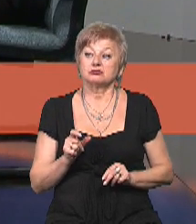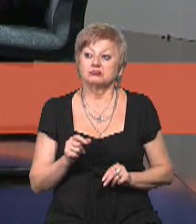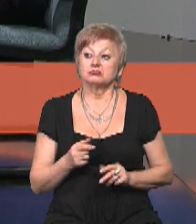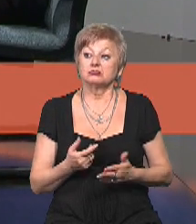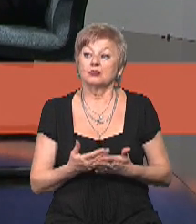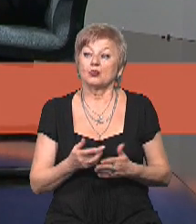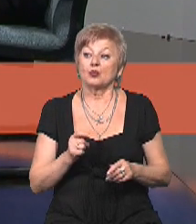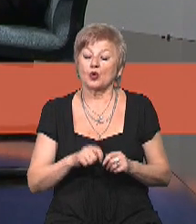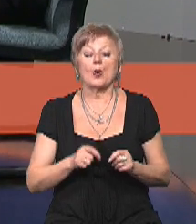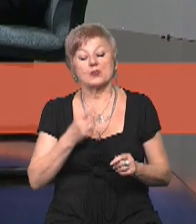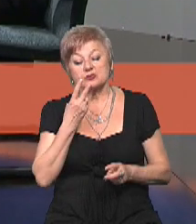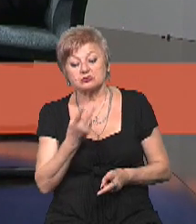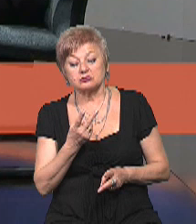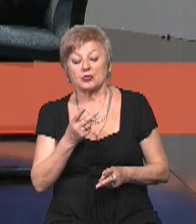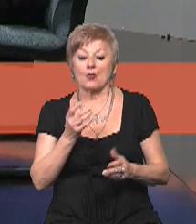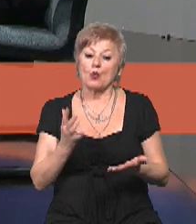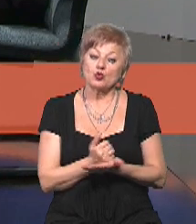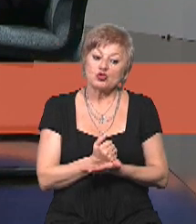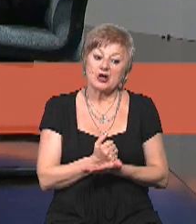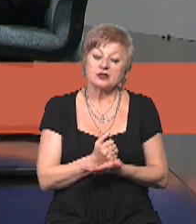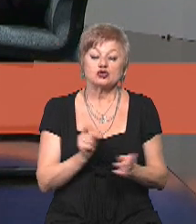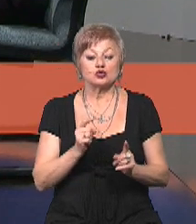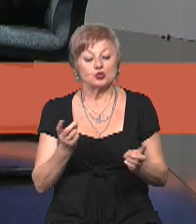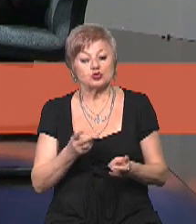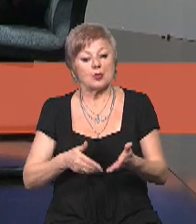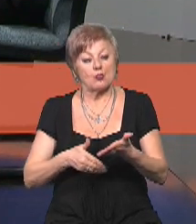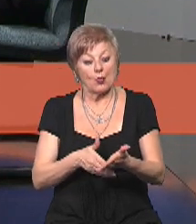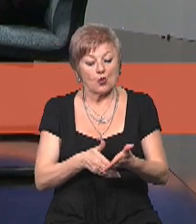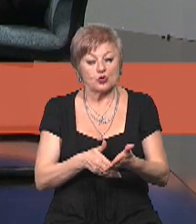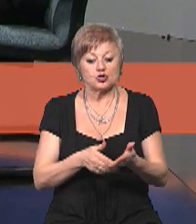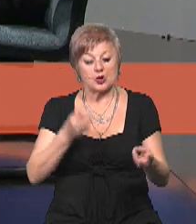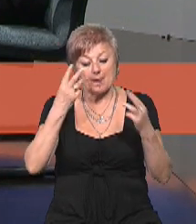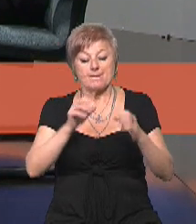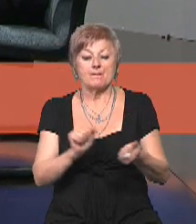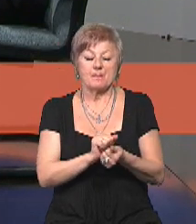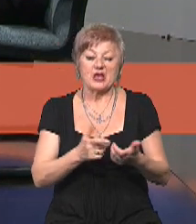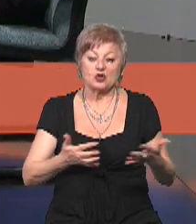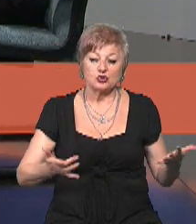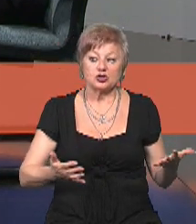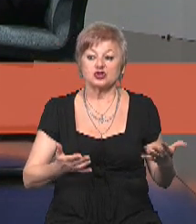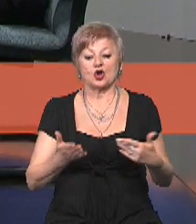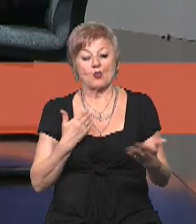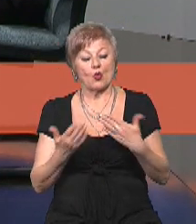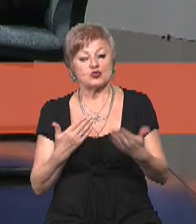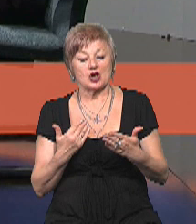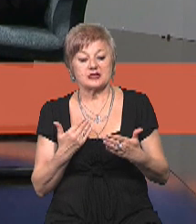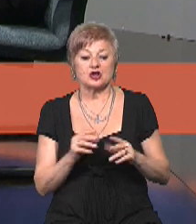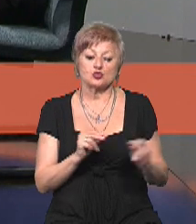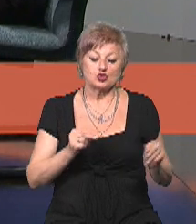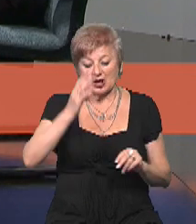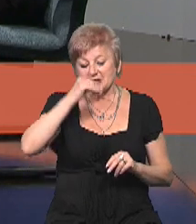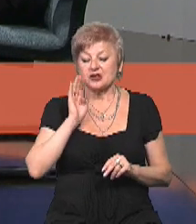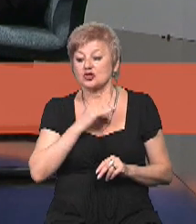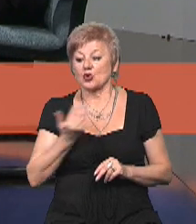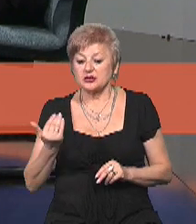все виходить в них, допомогти здійснити науково-методичний супровід цього процесу, поспілкуватися з учителями, з батьками,